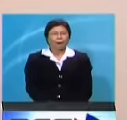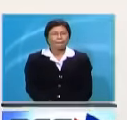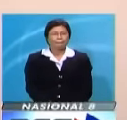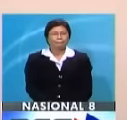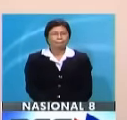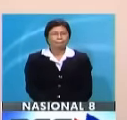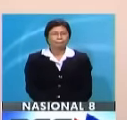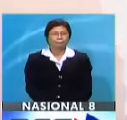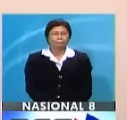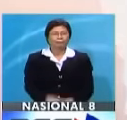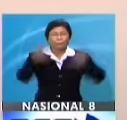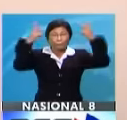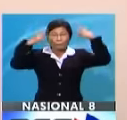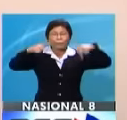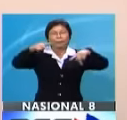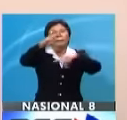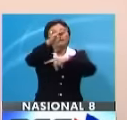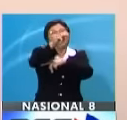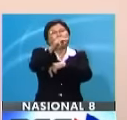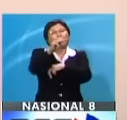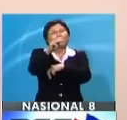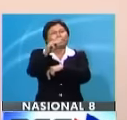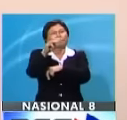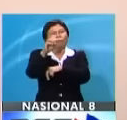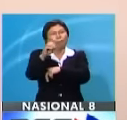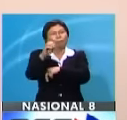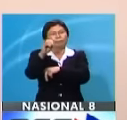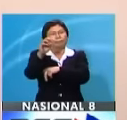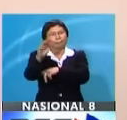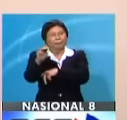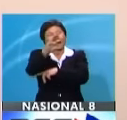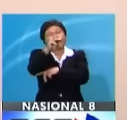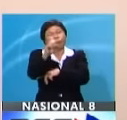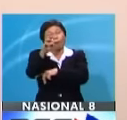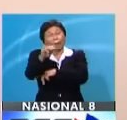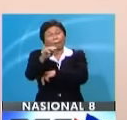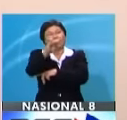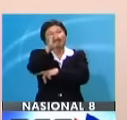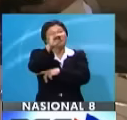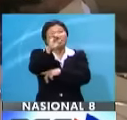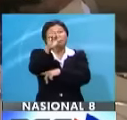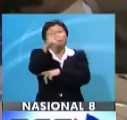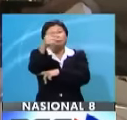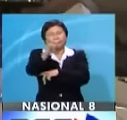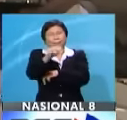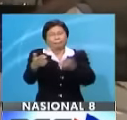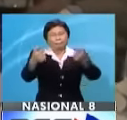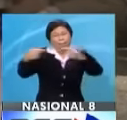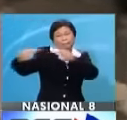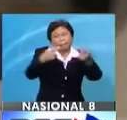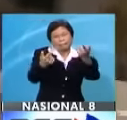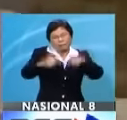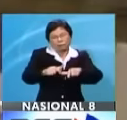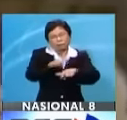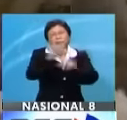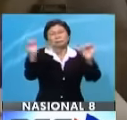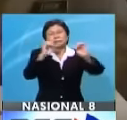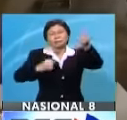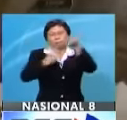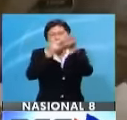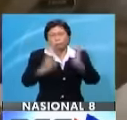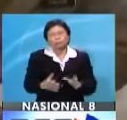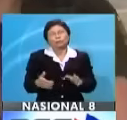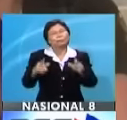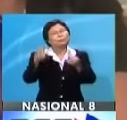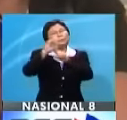Dalam pada itu, Presiden Majlis Olimpik Malaysia, Tunku Tan Sri Imran mencadangkan perlawanan berlangsung tanpa penyokong andai situasi